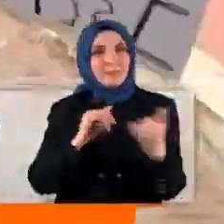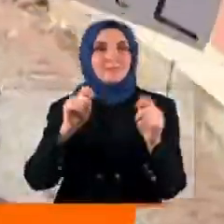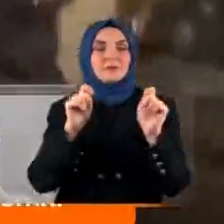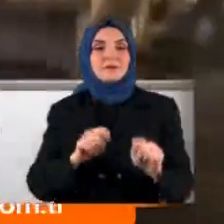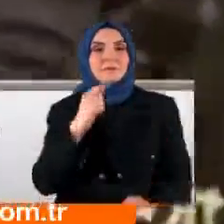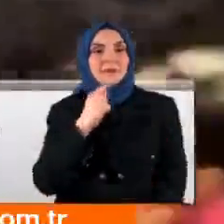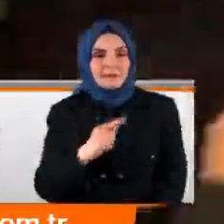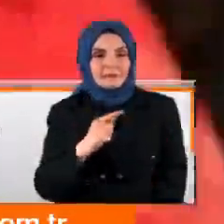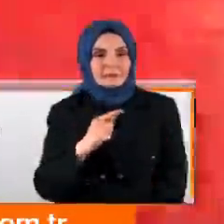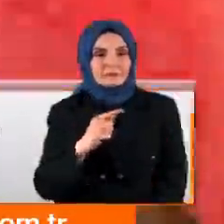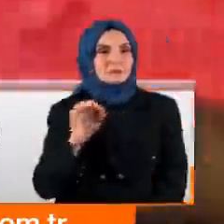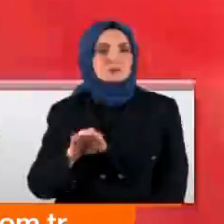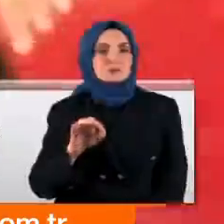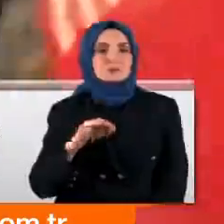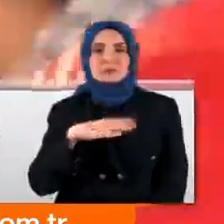de aldı.